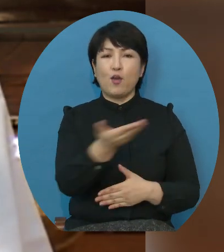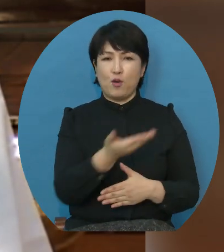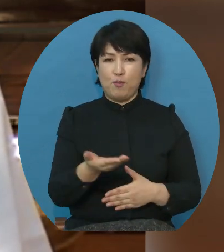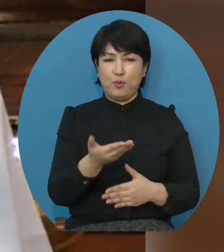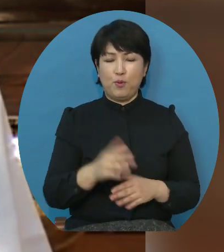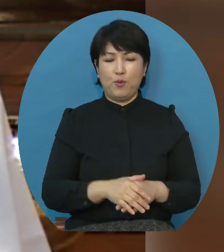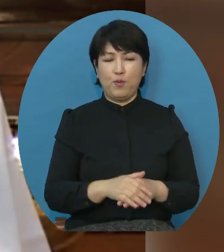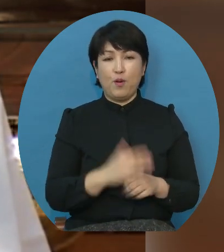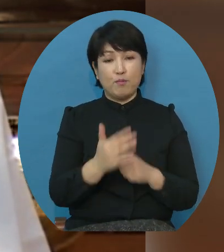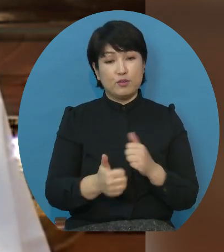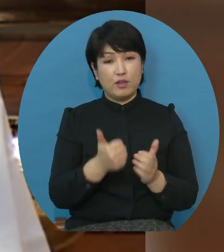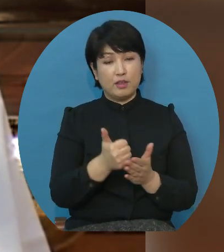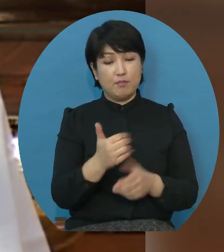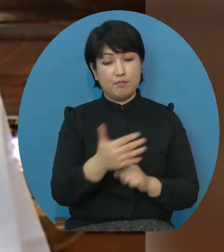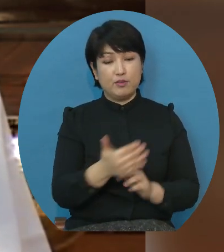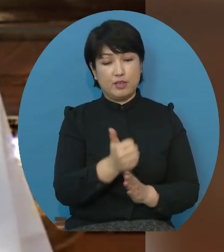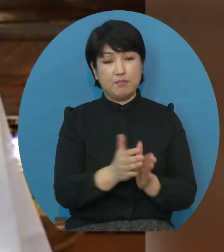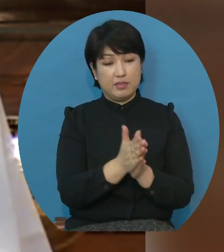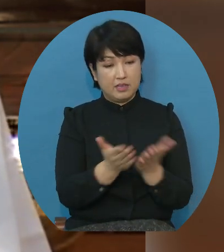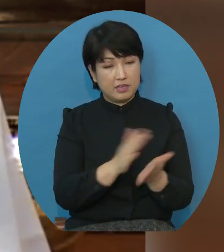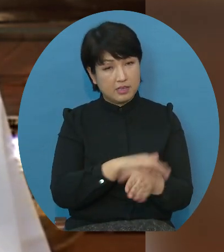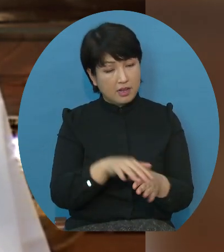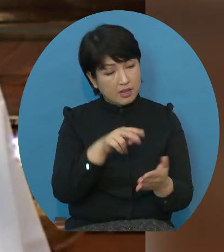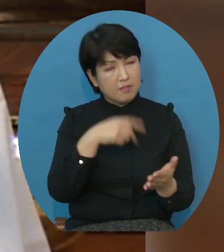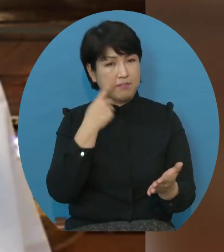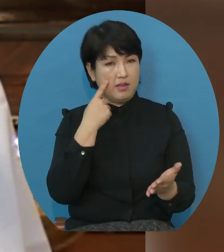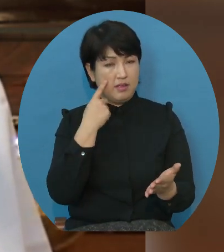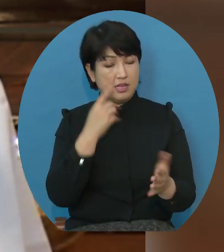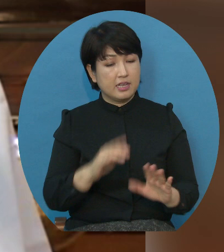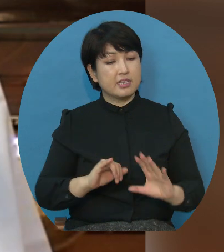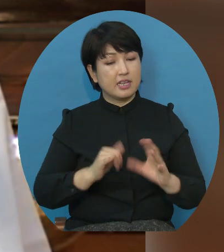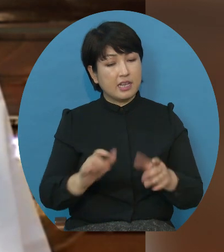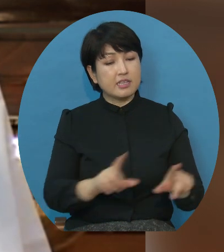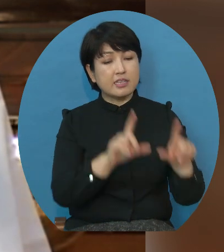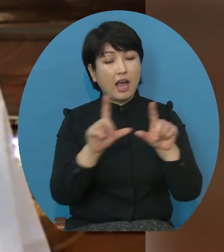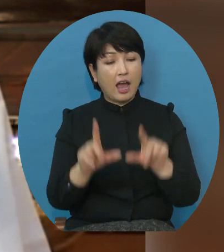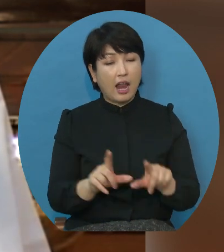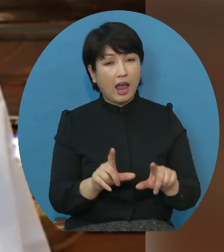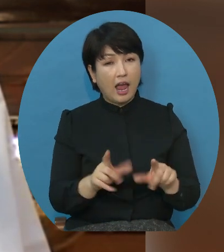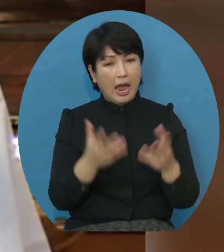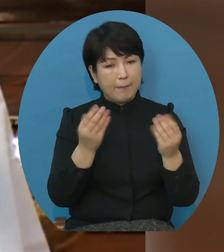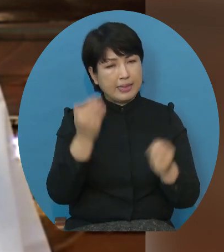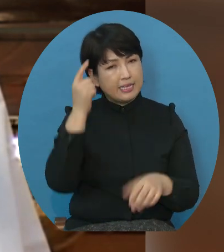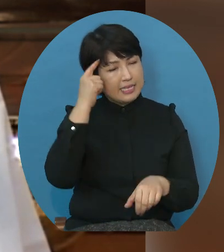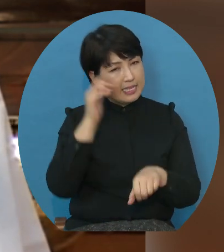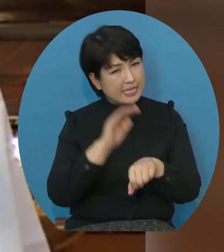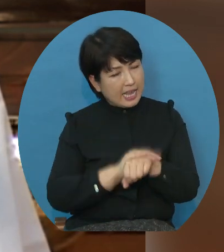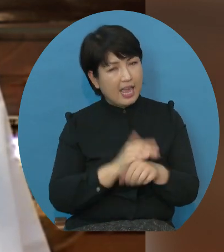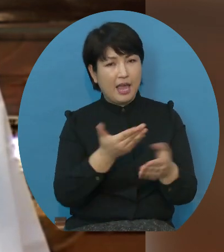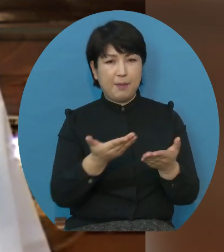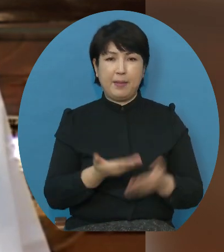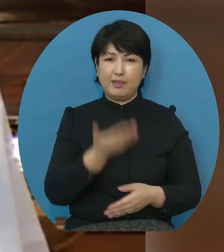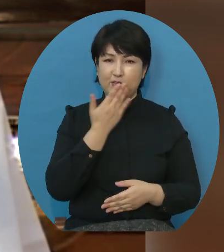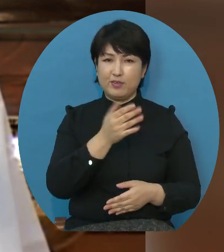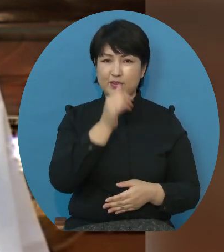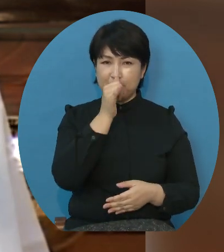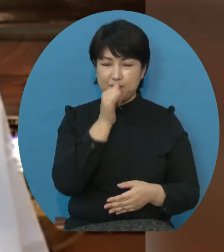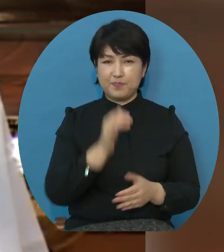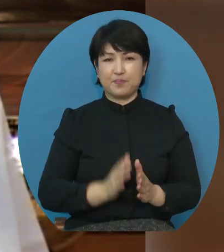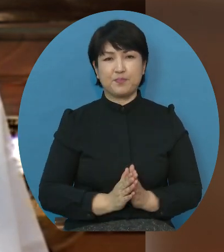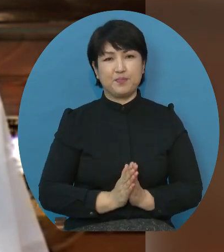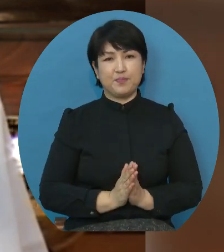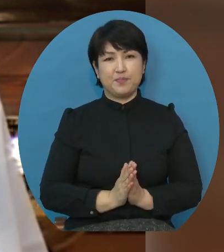여러분들도 경제를 잘 읽어 나간다면 우리가 이 세상을 살아가는 다 아는 지혜를 얻을 수가